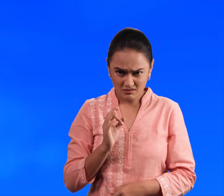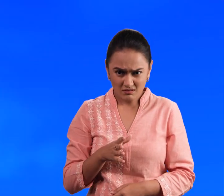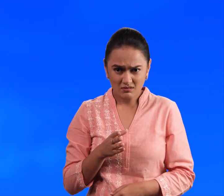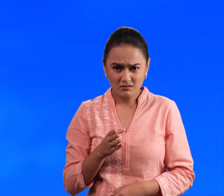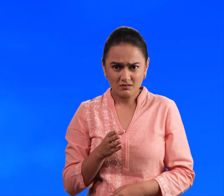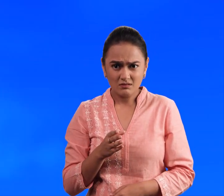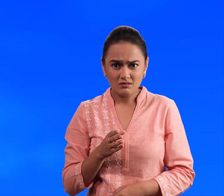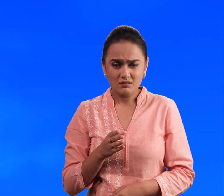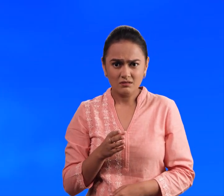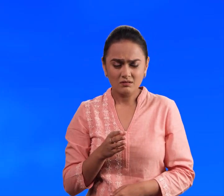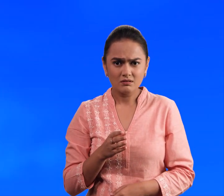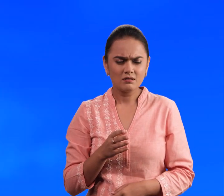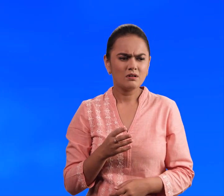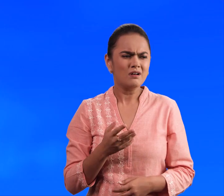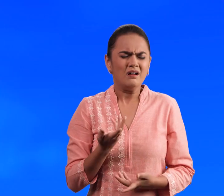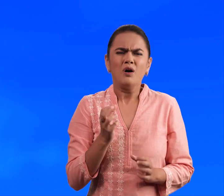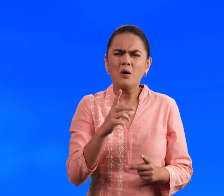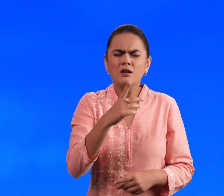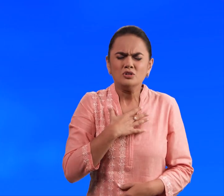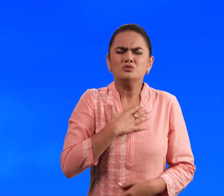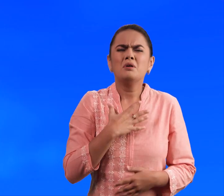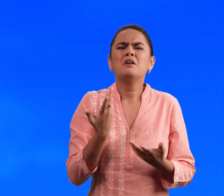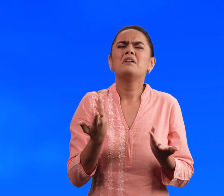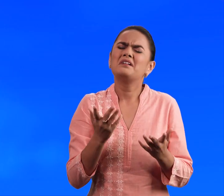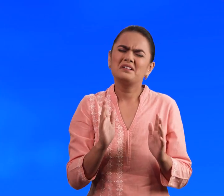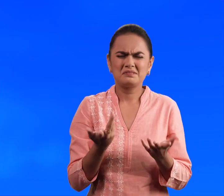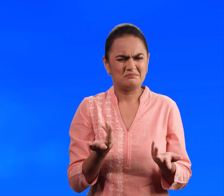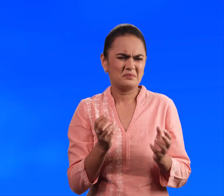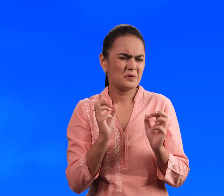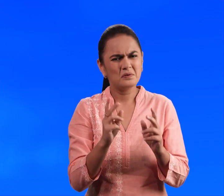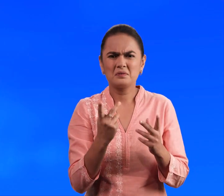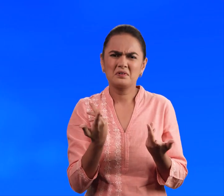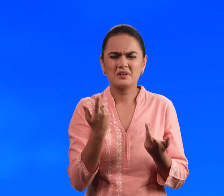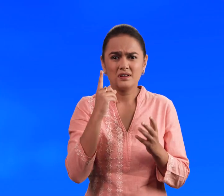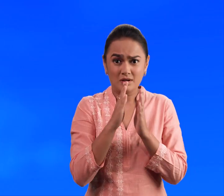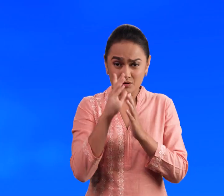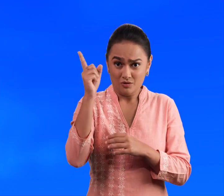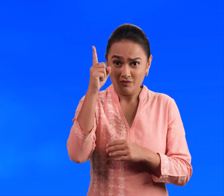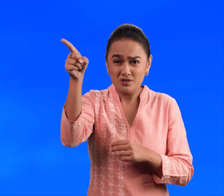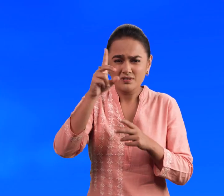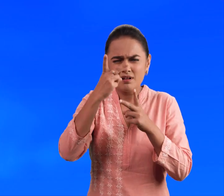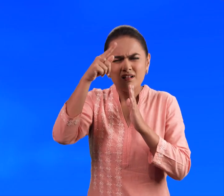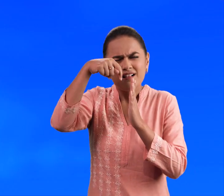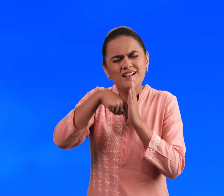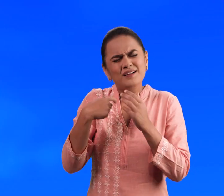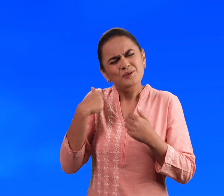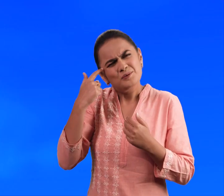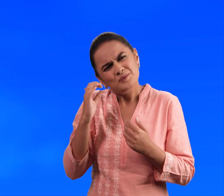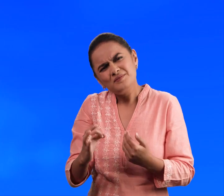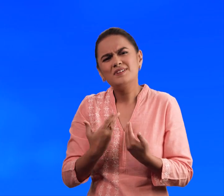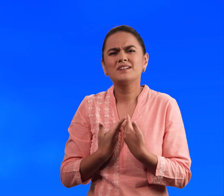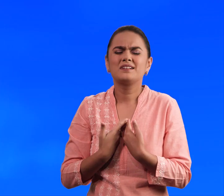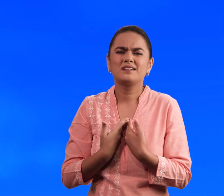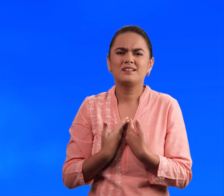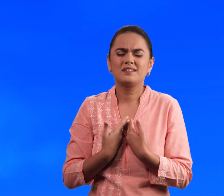क्या कह रहे हो? इसमें आश्चर्य की क्या बात है? भगवान विष्णु के विषय में मुझे सब कुछ ज्ञात